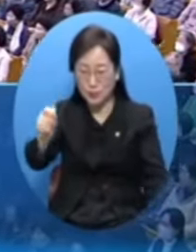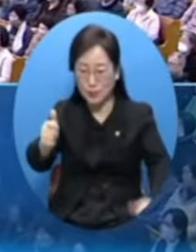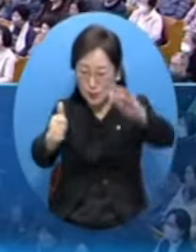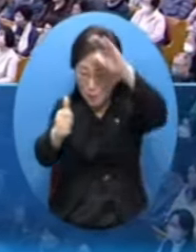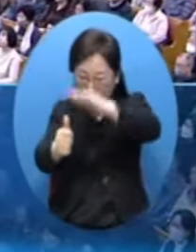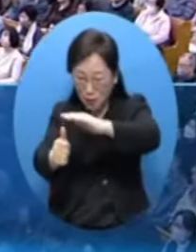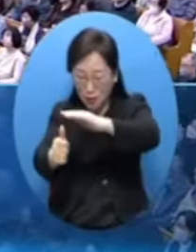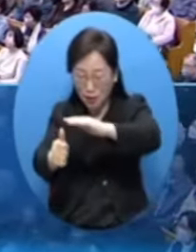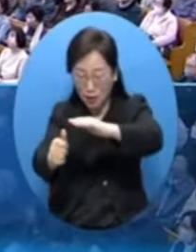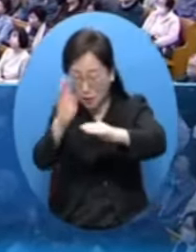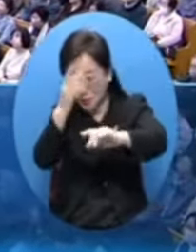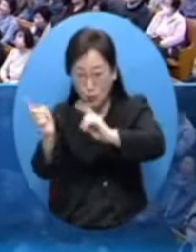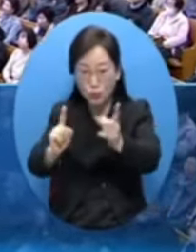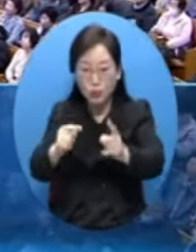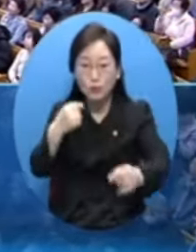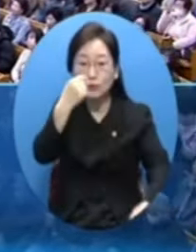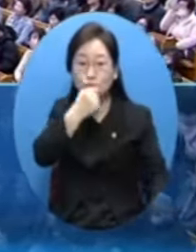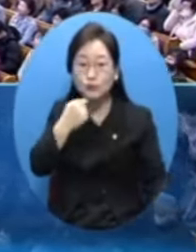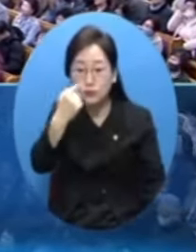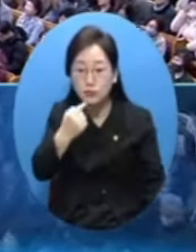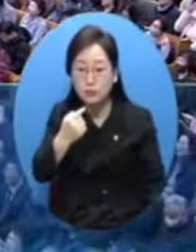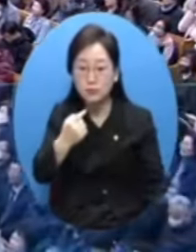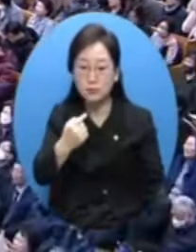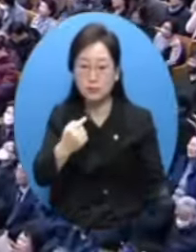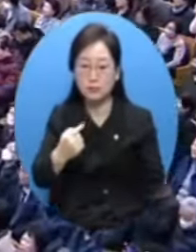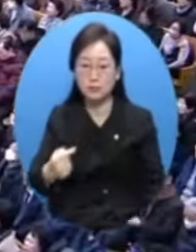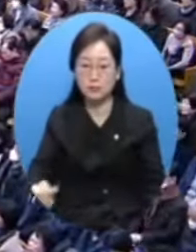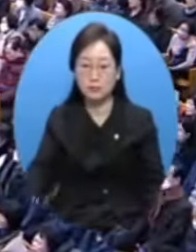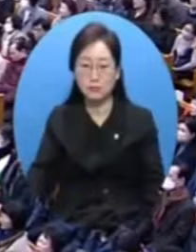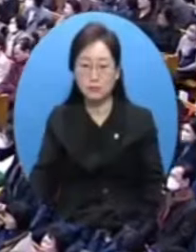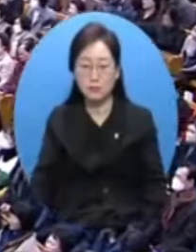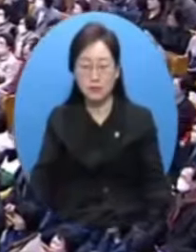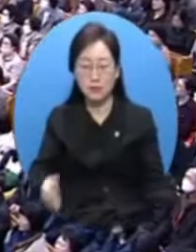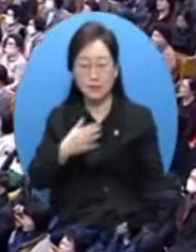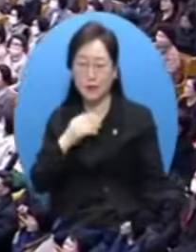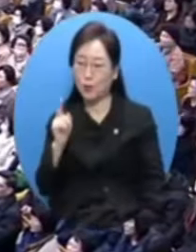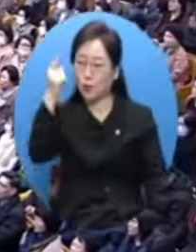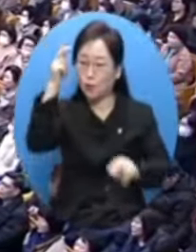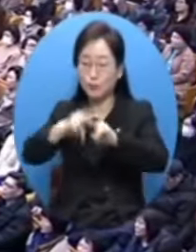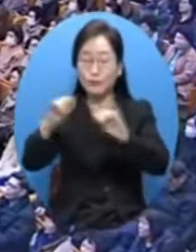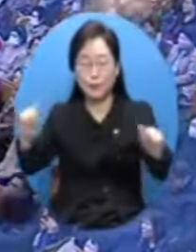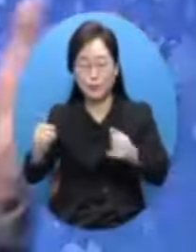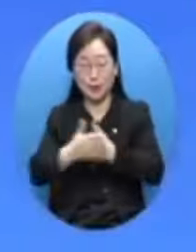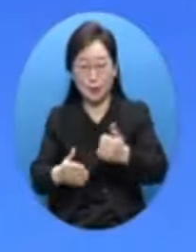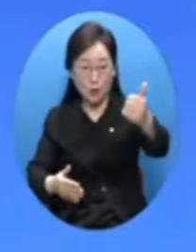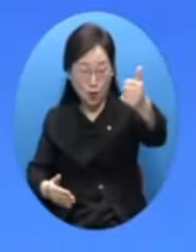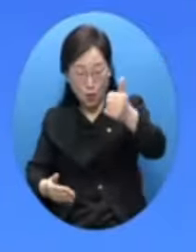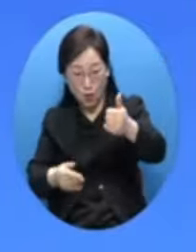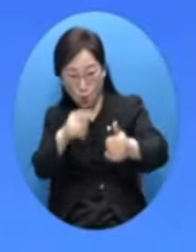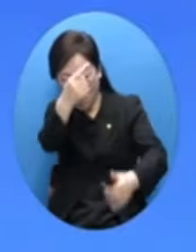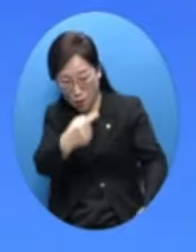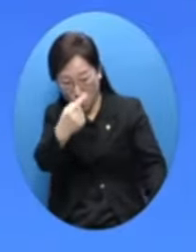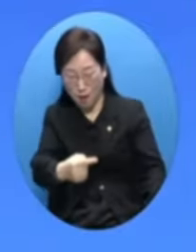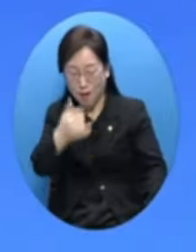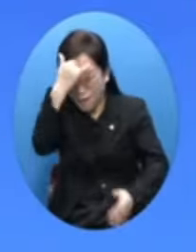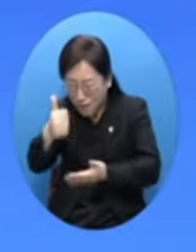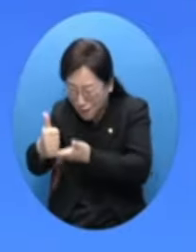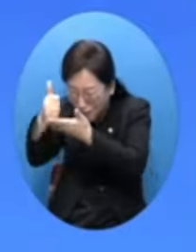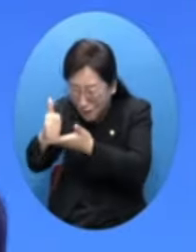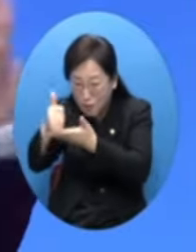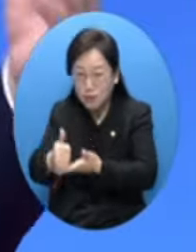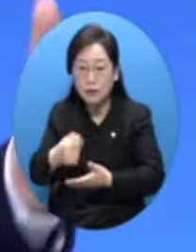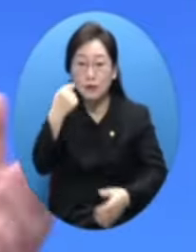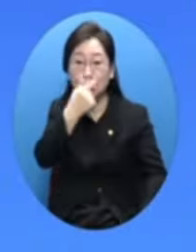고칠까 하였도다 말씀합니다. 자기는 높은 사람이기 때문에 예를 갖추고 나서 장관님이 오셨습니까